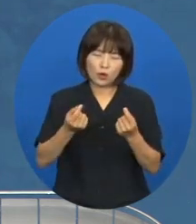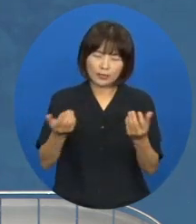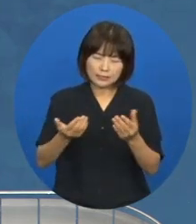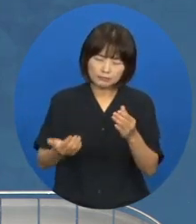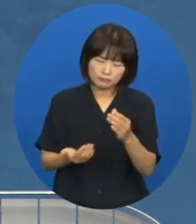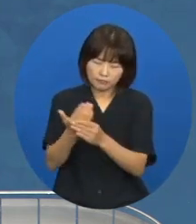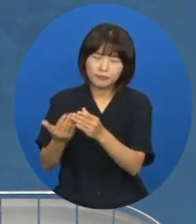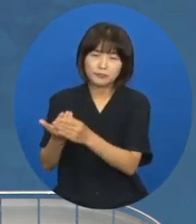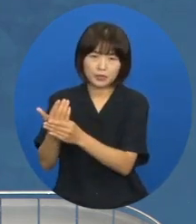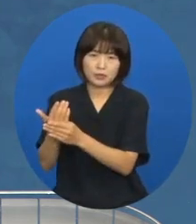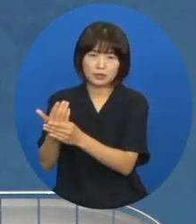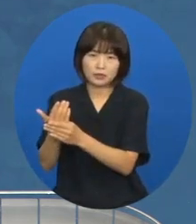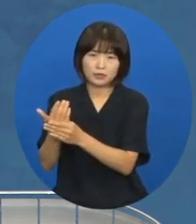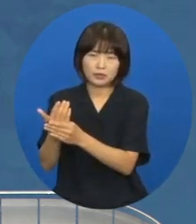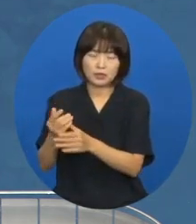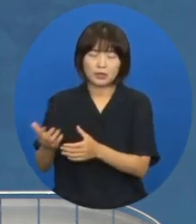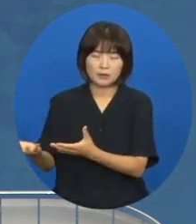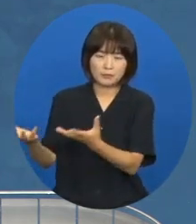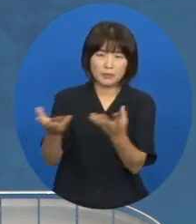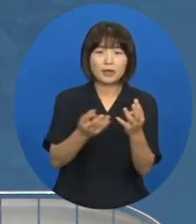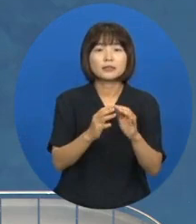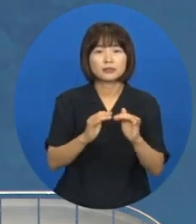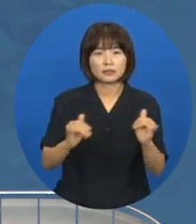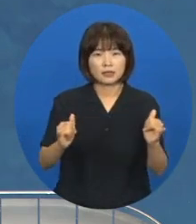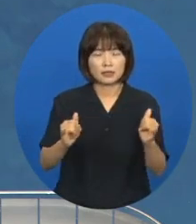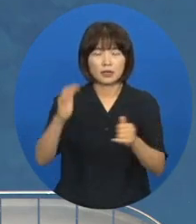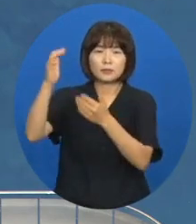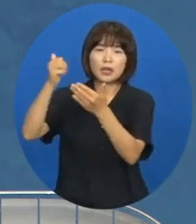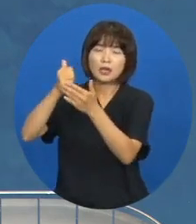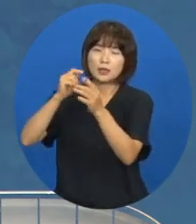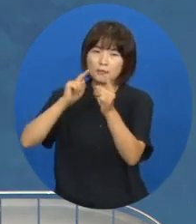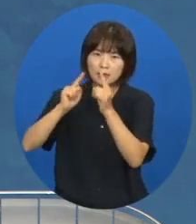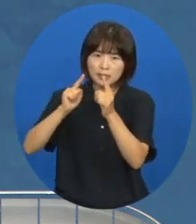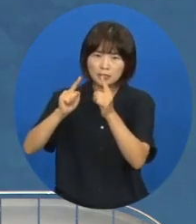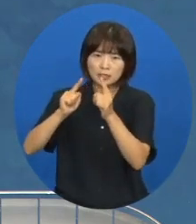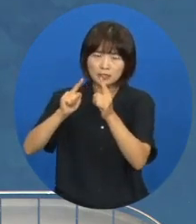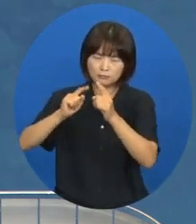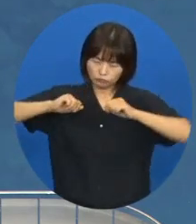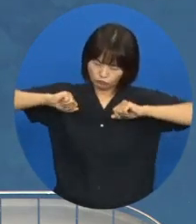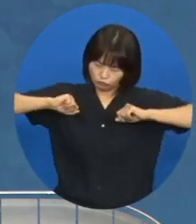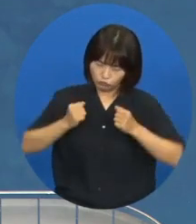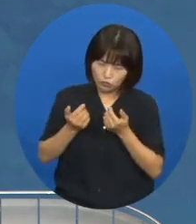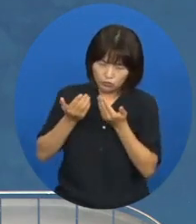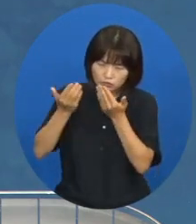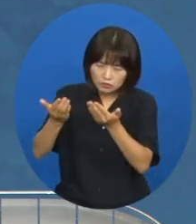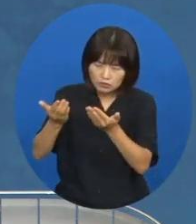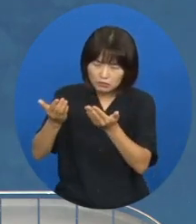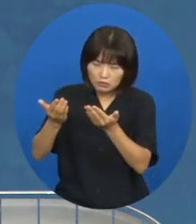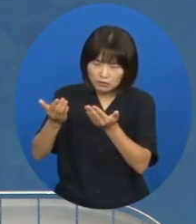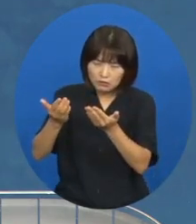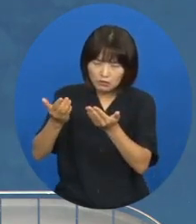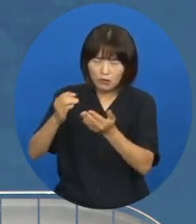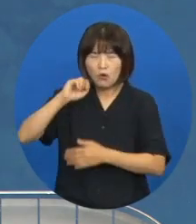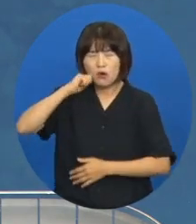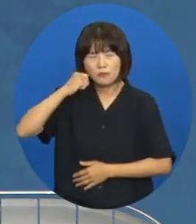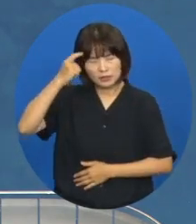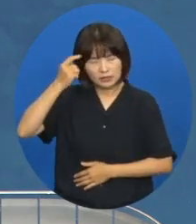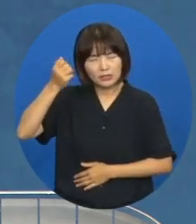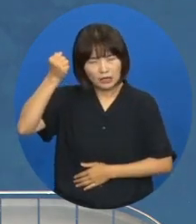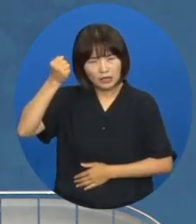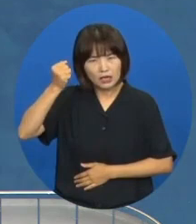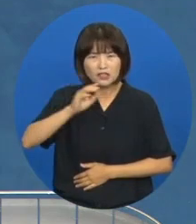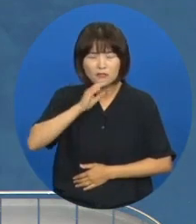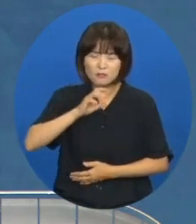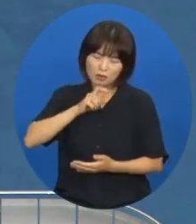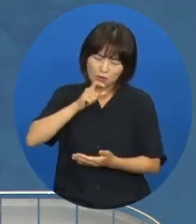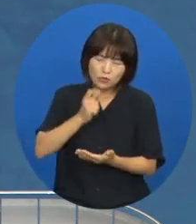있어요. 많은 사람이 하나님의 말씀에 철저히 순종하는 것은 너무 어려운 일이라고 생각합니다. 완전히 속고